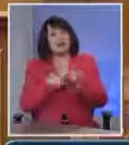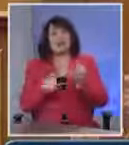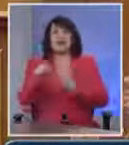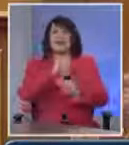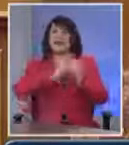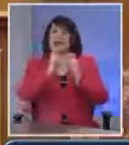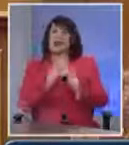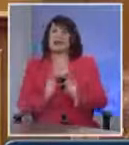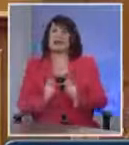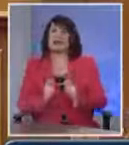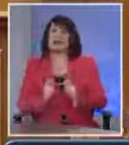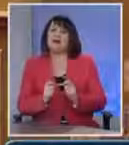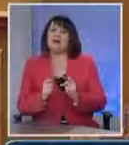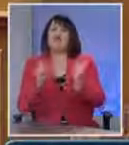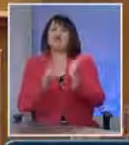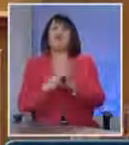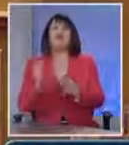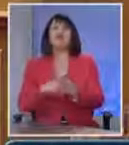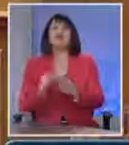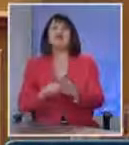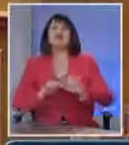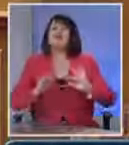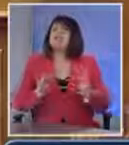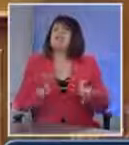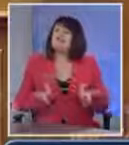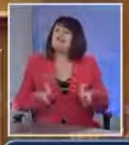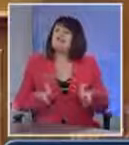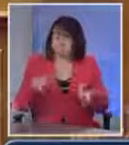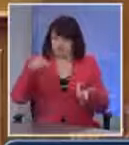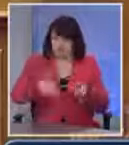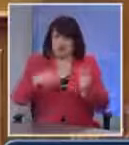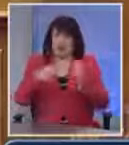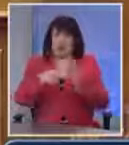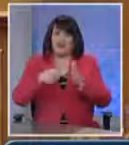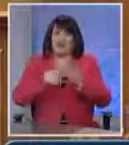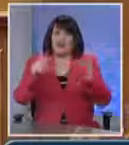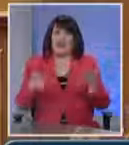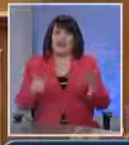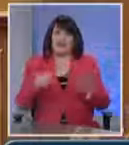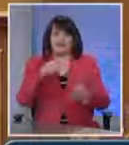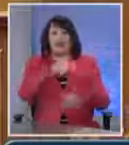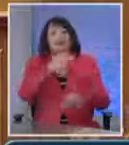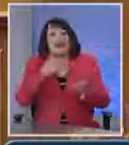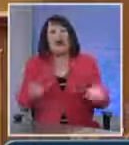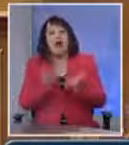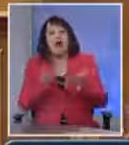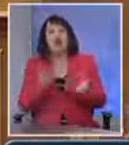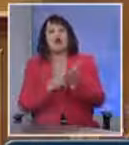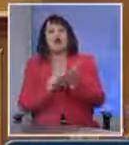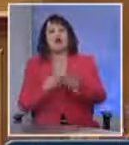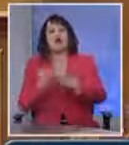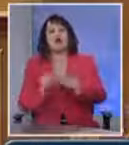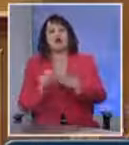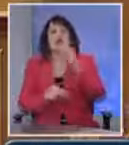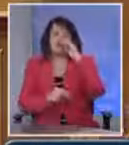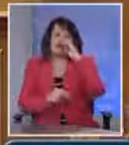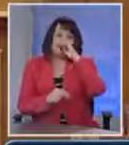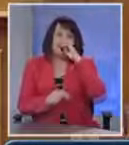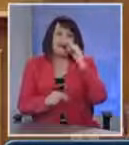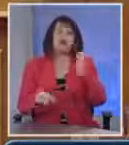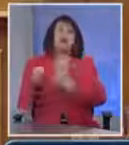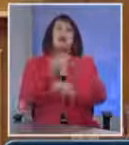ριζικά, τον εκλογικό νόμο με το καλοκαίρι του 2016 που αλλάζεται όπως τον εκλογικό νόμο ουσιαστικά για να